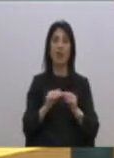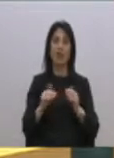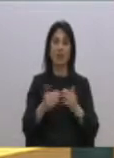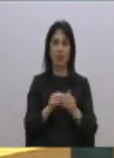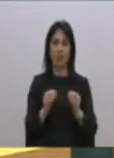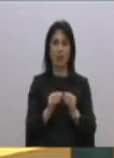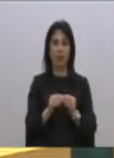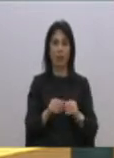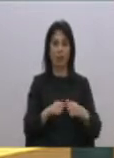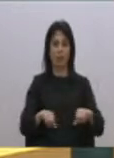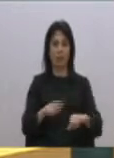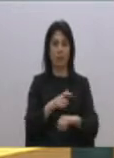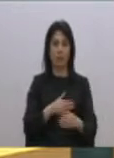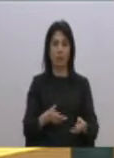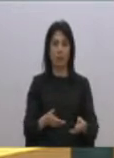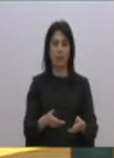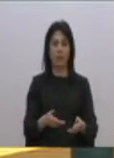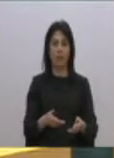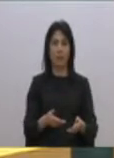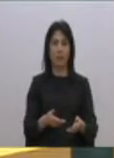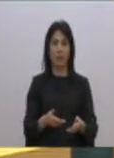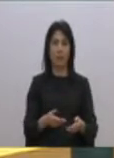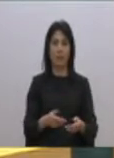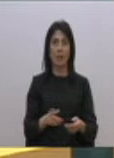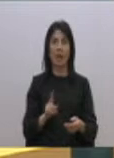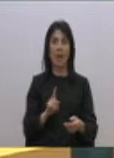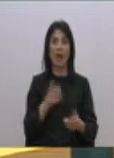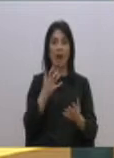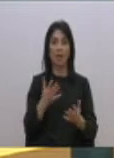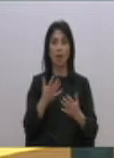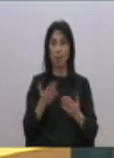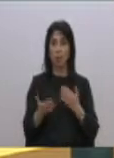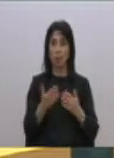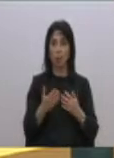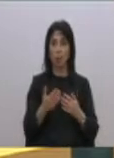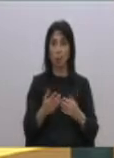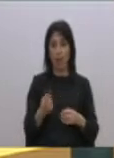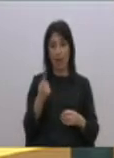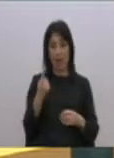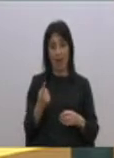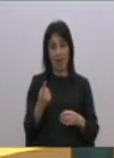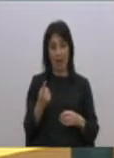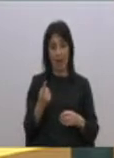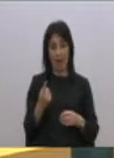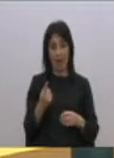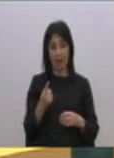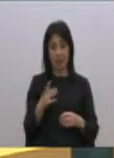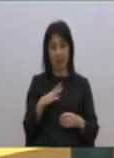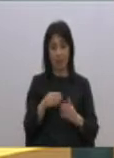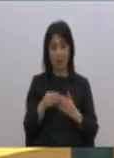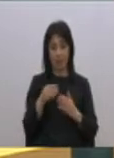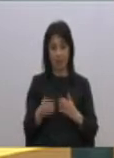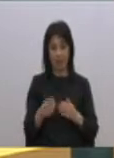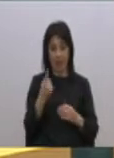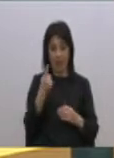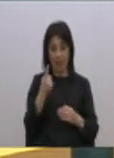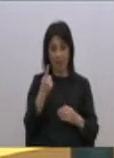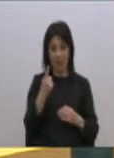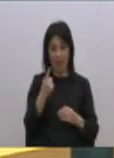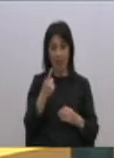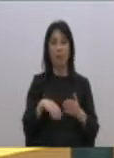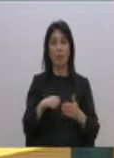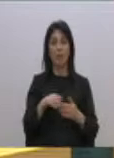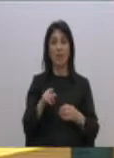მიიღებენ მონაწილეობას. Anu rasurat suiget, tu sapčos ertmat erma gamoichina, arasatana domidgoma,